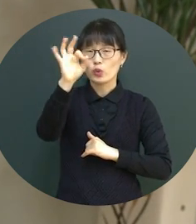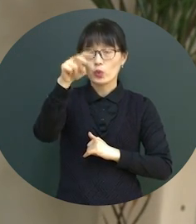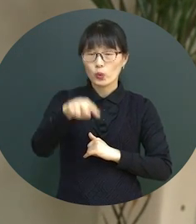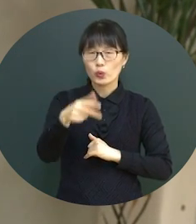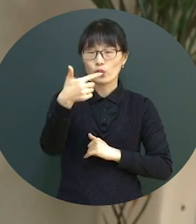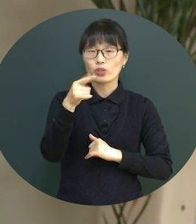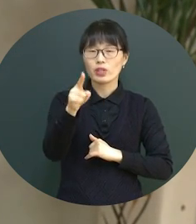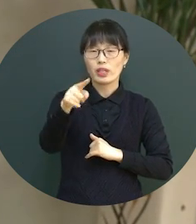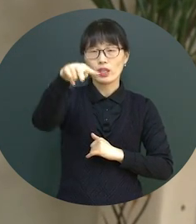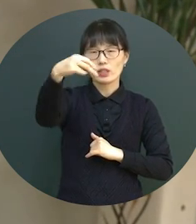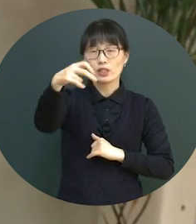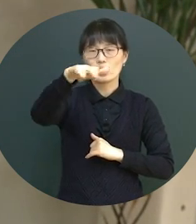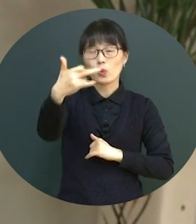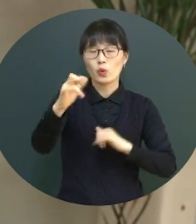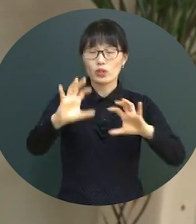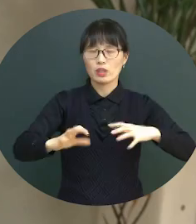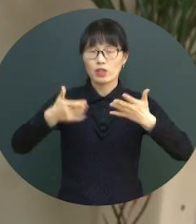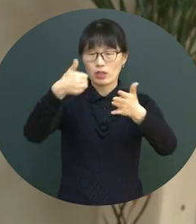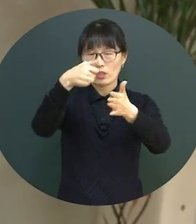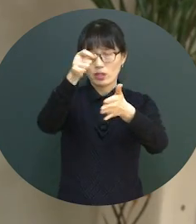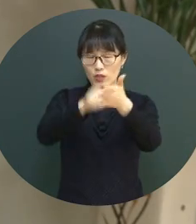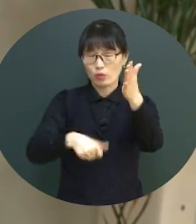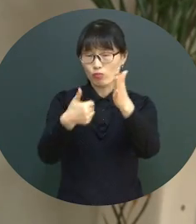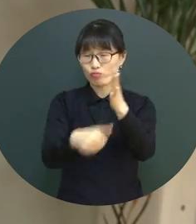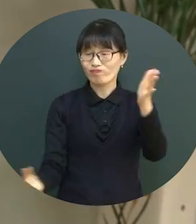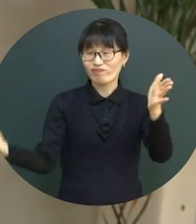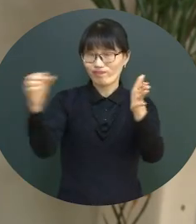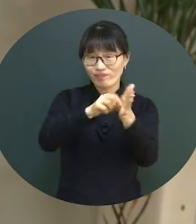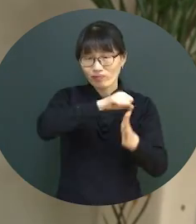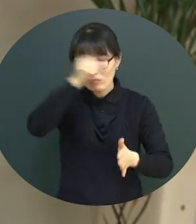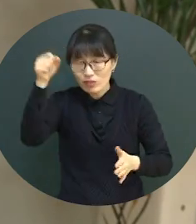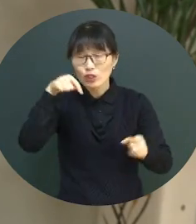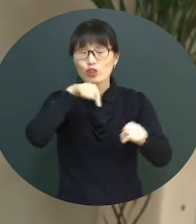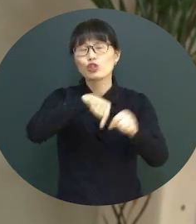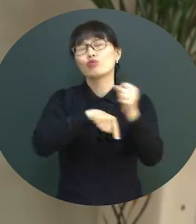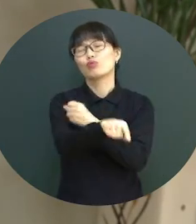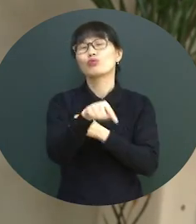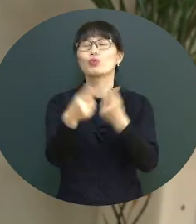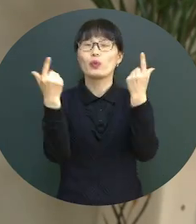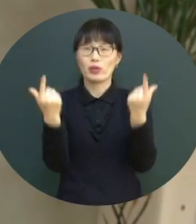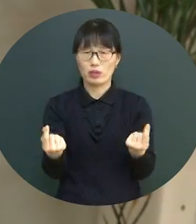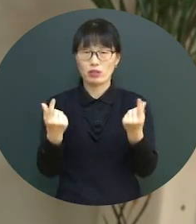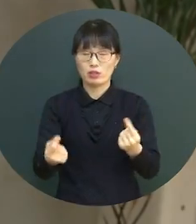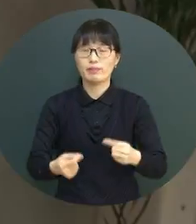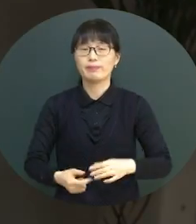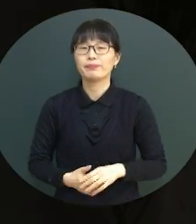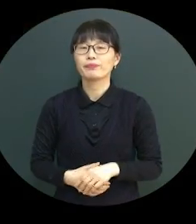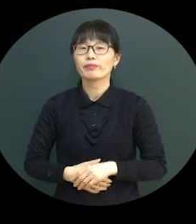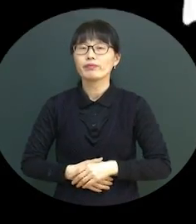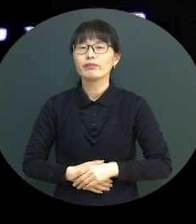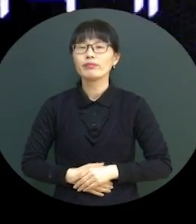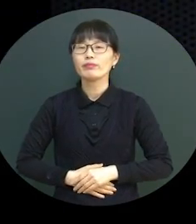유네스코 세계기록유산에 등재된 것도 이런 이유가 컸을 것입니다.